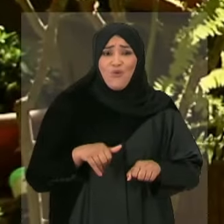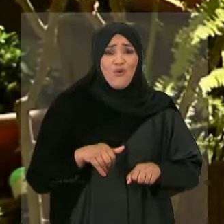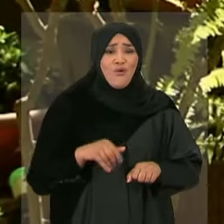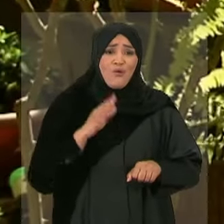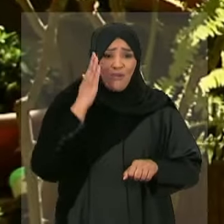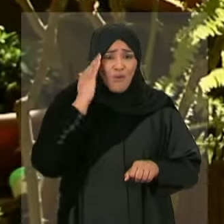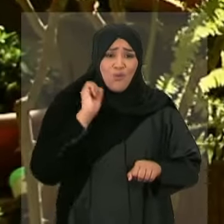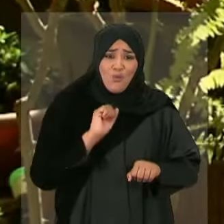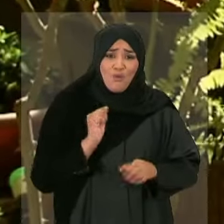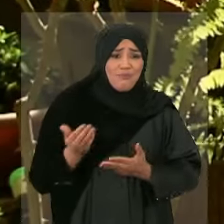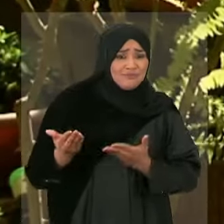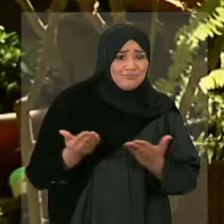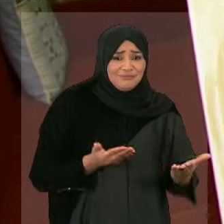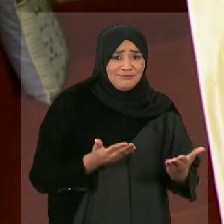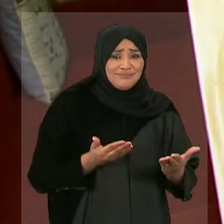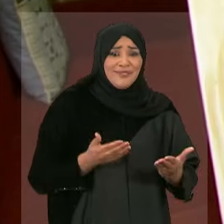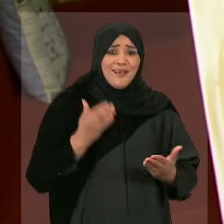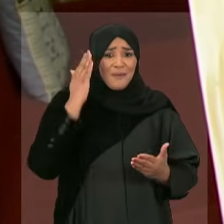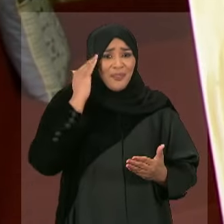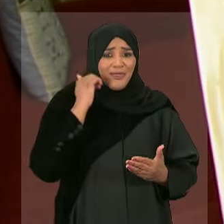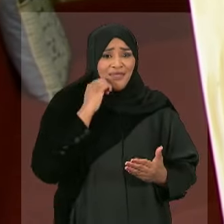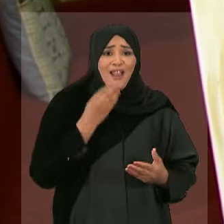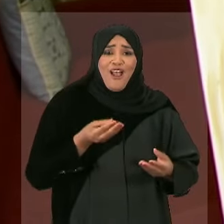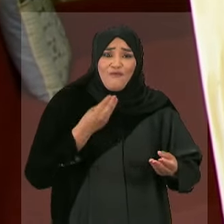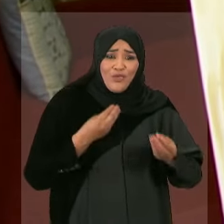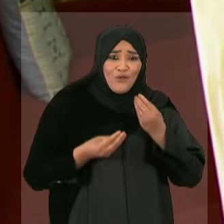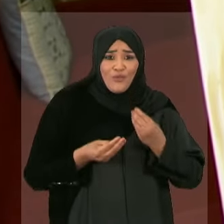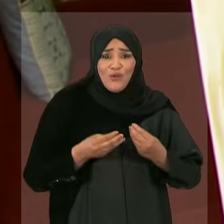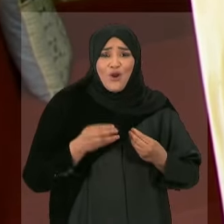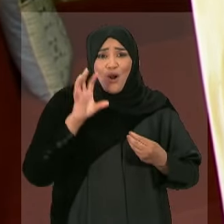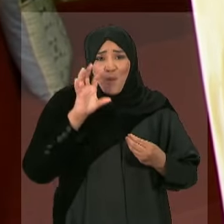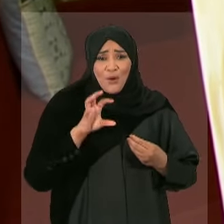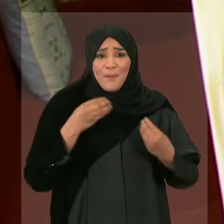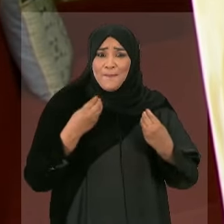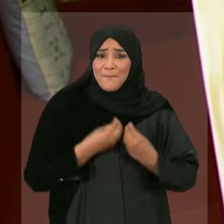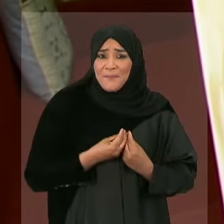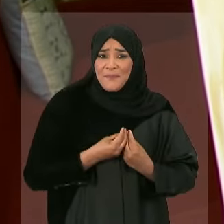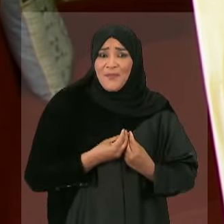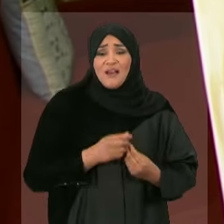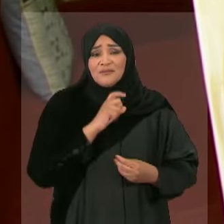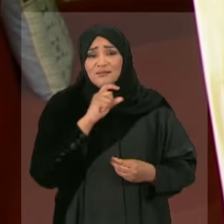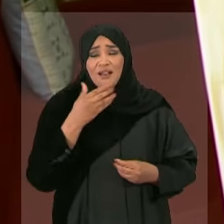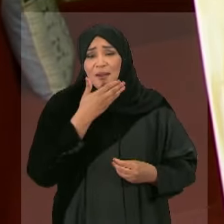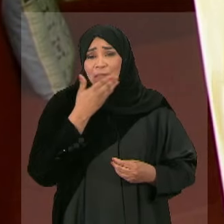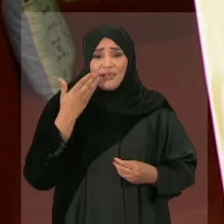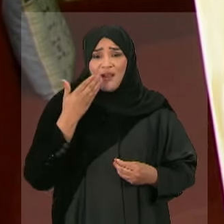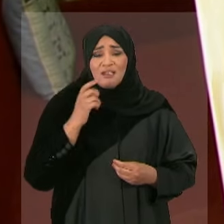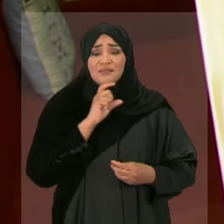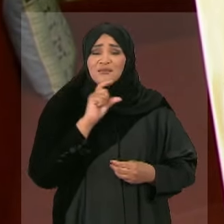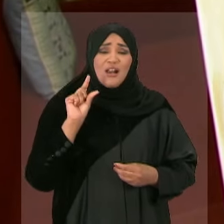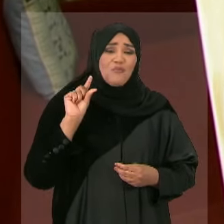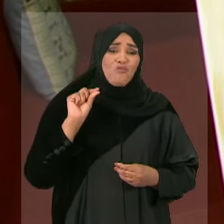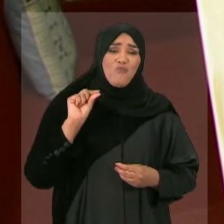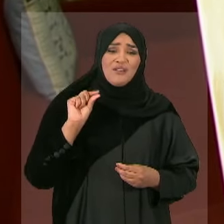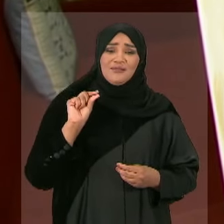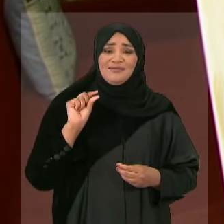الإفطار، وبتحس إنه جو عيد جو فرح. لا شك إنه شهر مميز وبيكون حلو كتير، فبيكون جو خاص